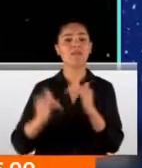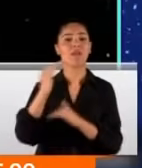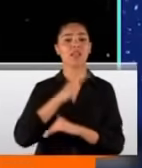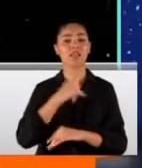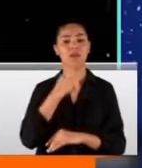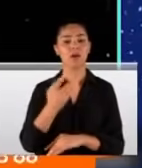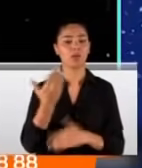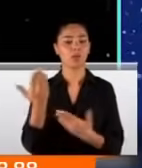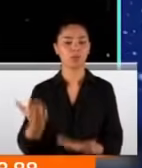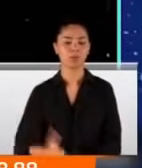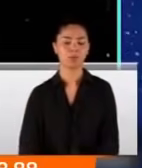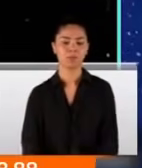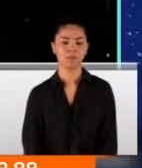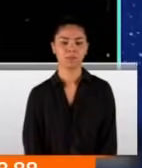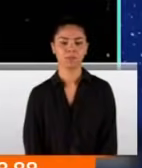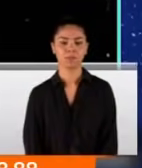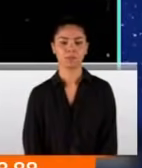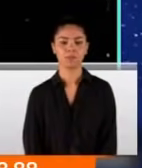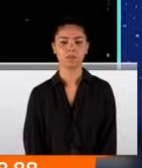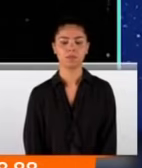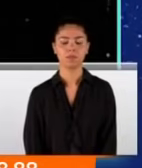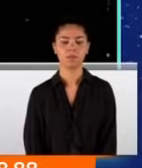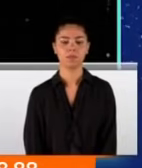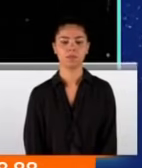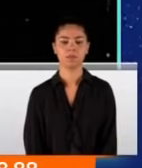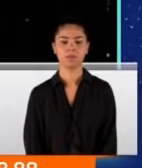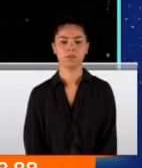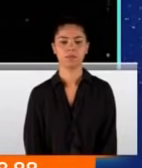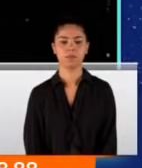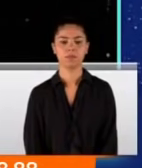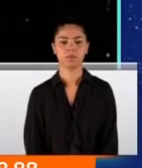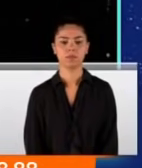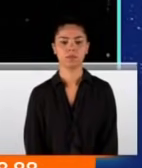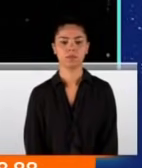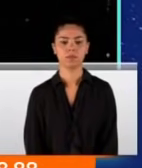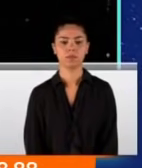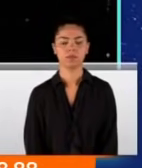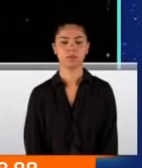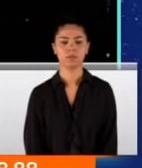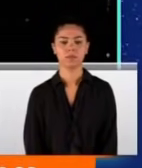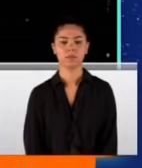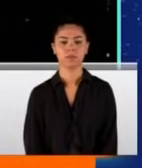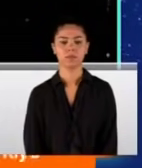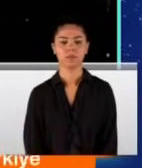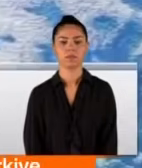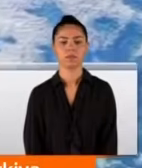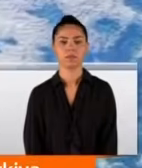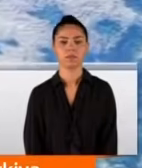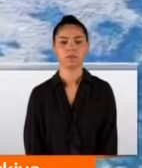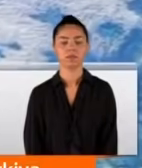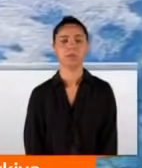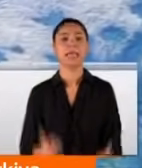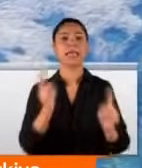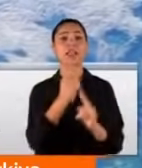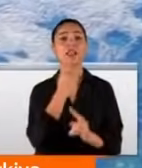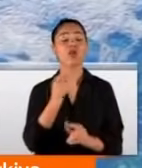görüşünde. When sunlight strikes a rotating asteroid, the day side heats up. As the asteroid turns, the night side cools down.